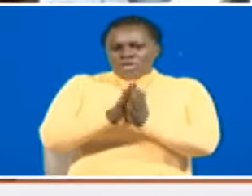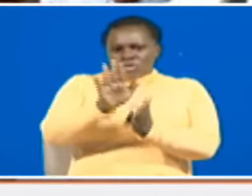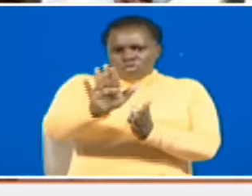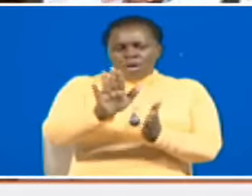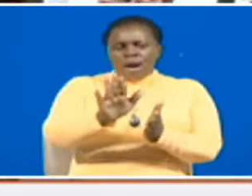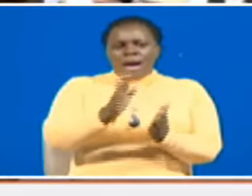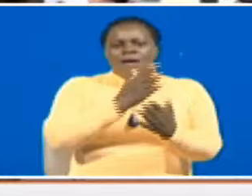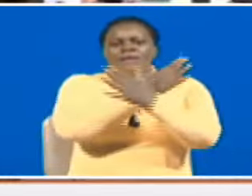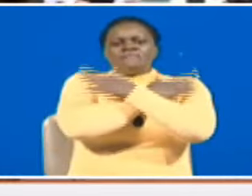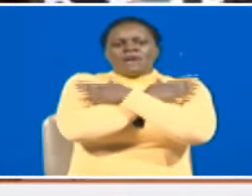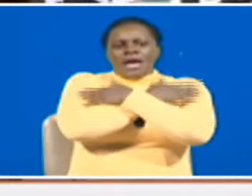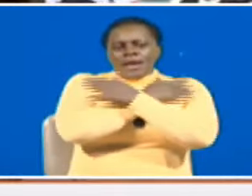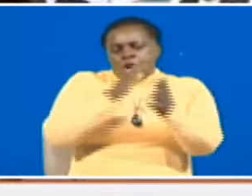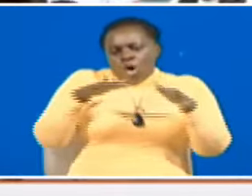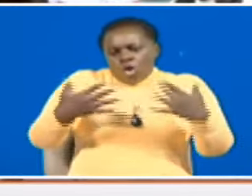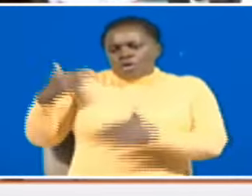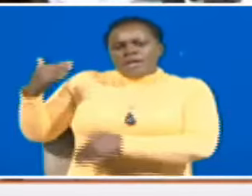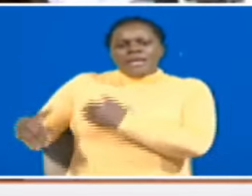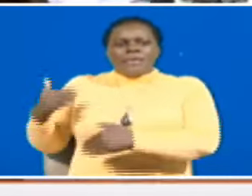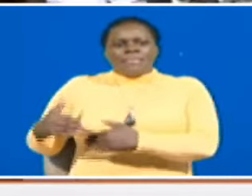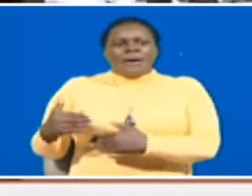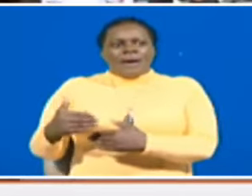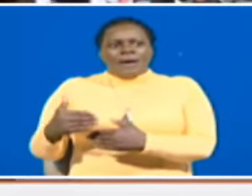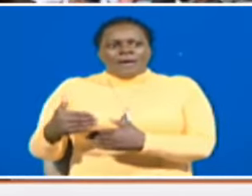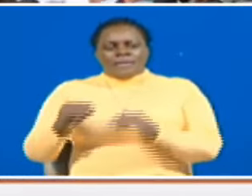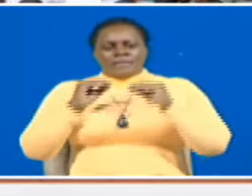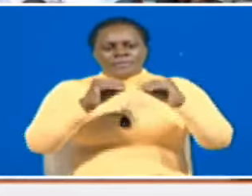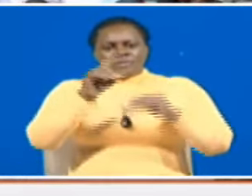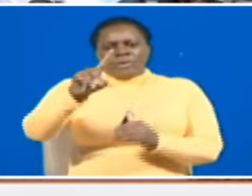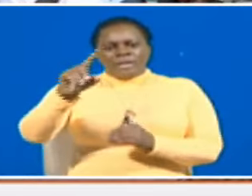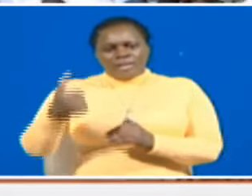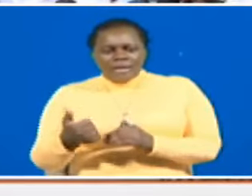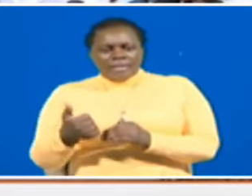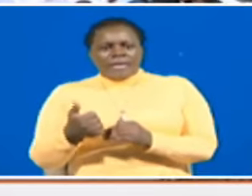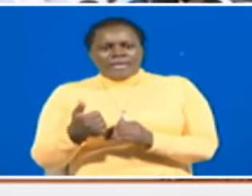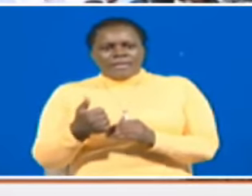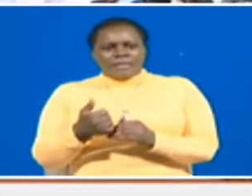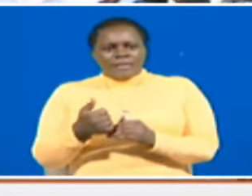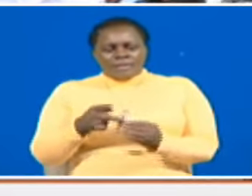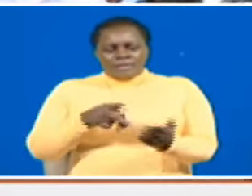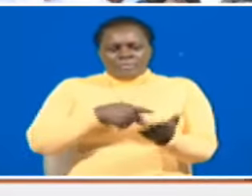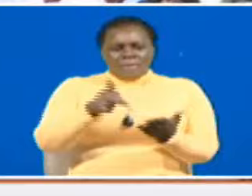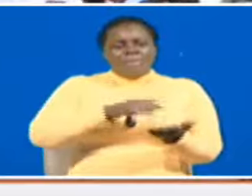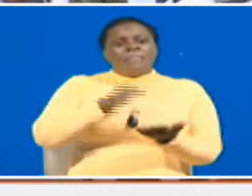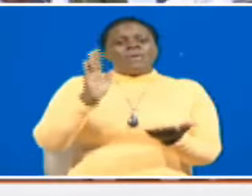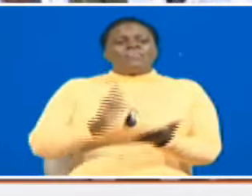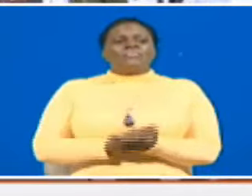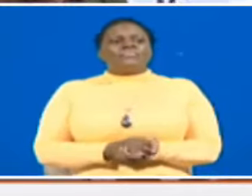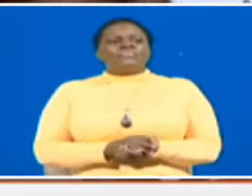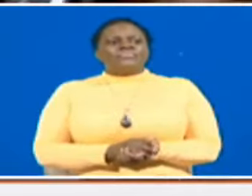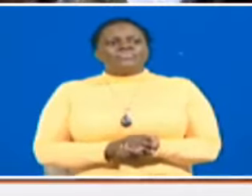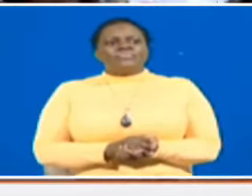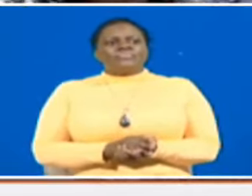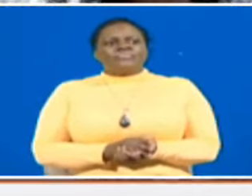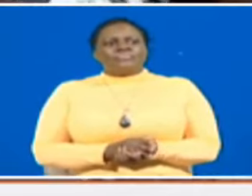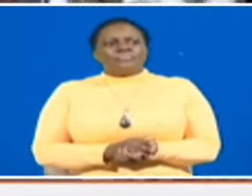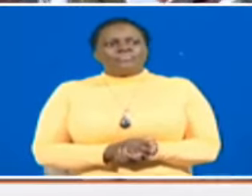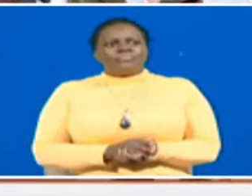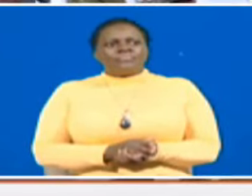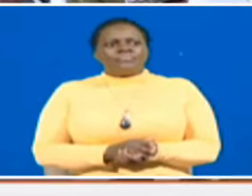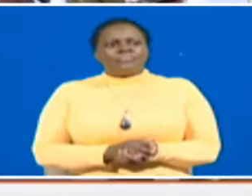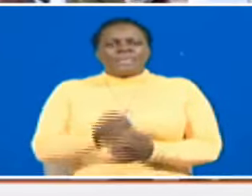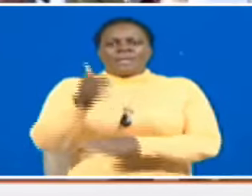kile kidogo anashare pamoja. Watu walikuwa wanafuturishana, watu wanatoa sadaka kwa wingi na kadhalika. May Allah subhanahu wa ta'ala give